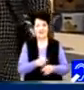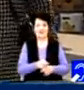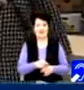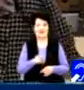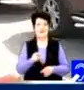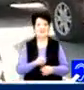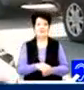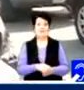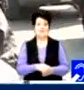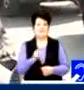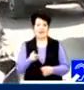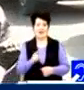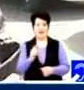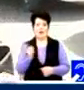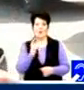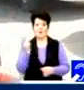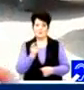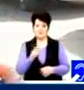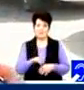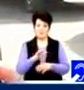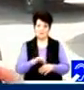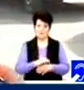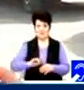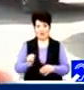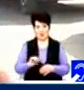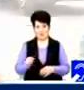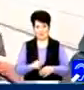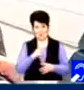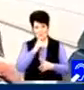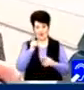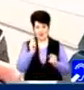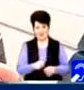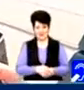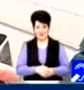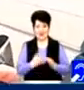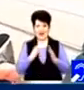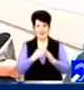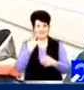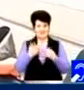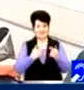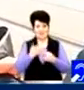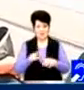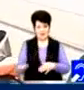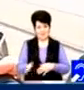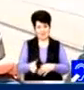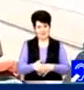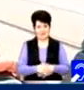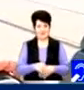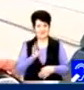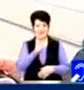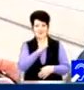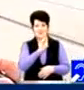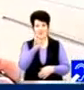preferințe la o gospodină la o soție la o prietenă acolo să facă un cadou în casă totdeauna trebuie o Măturică de la nordul